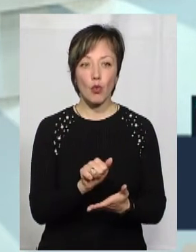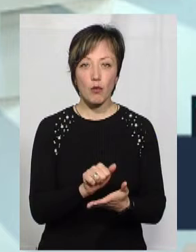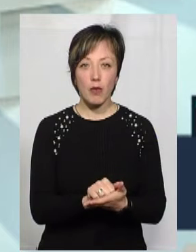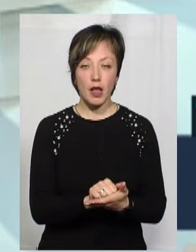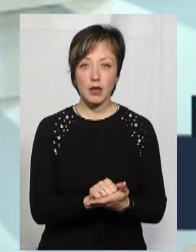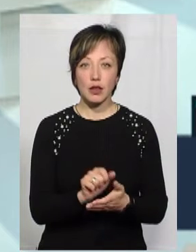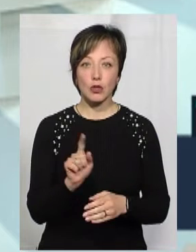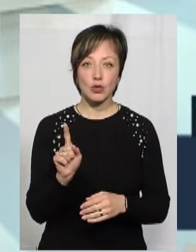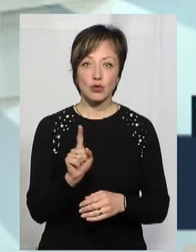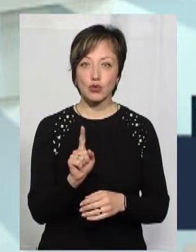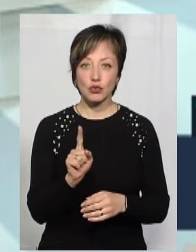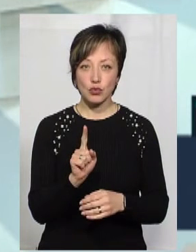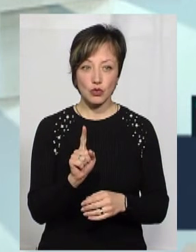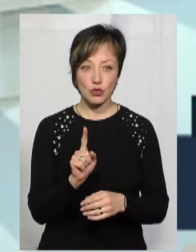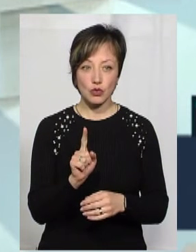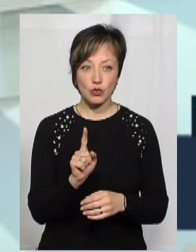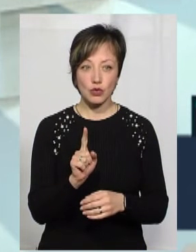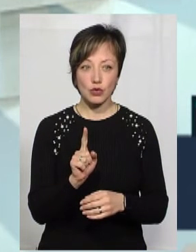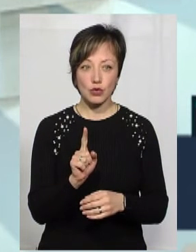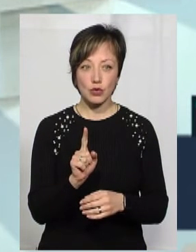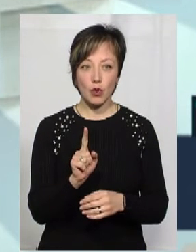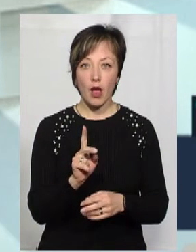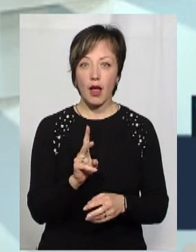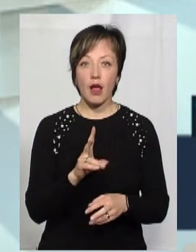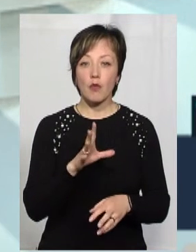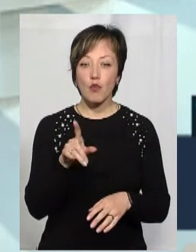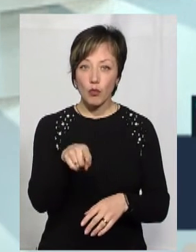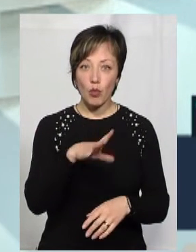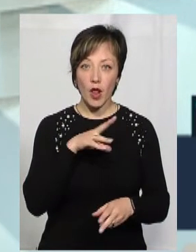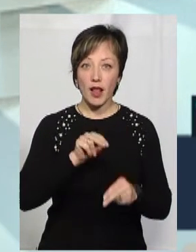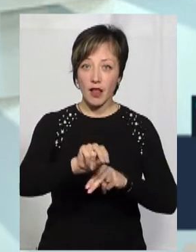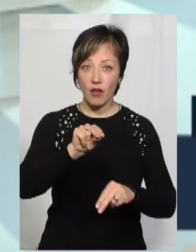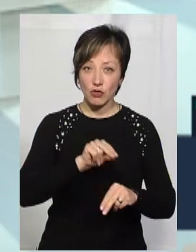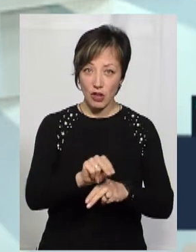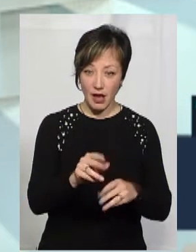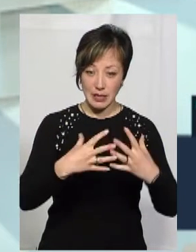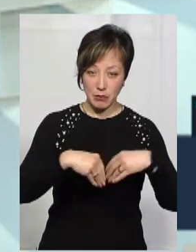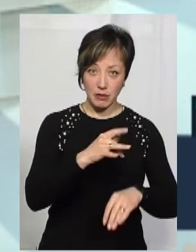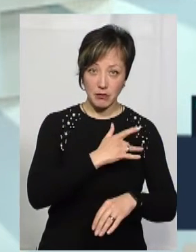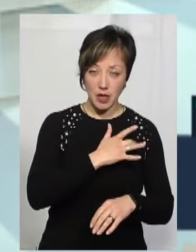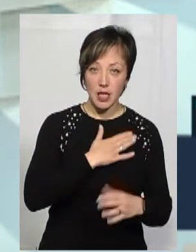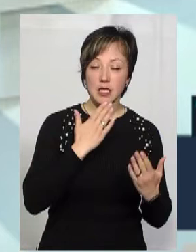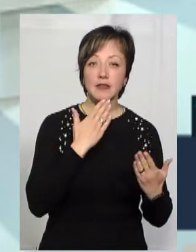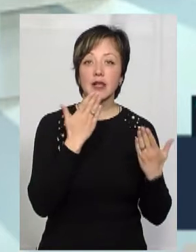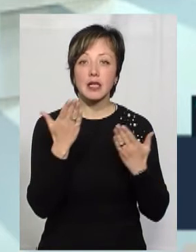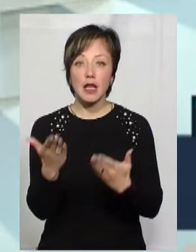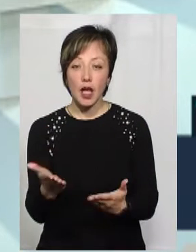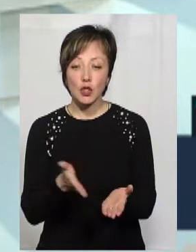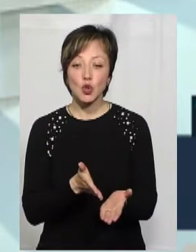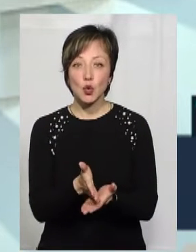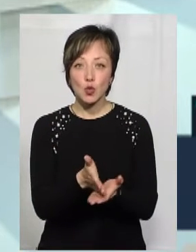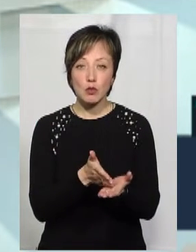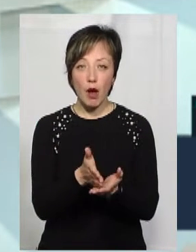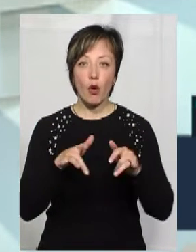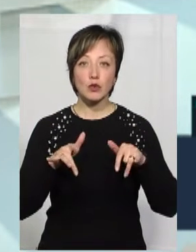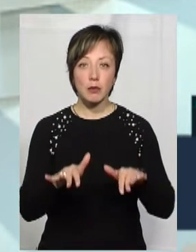те, що вони прийшли навчання як потенційні усиновителі. І тоді звертатися знову ж таки до служби у своїх районах